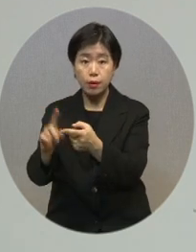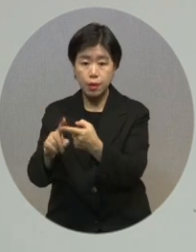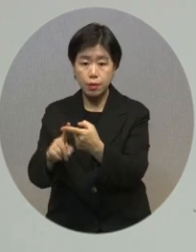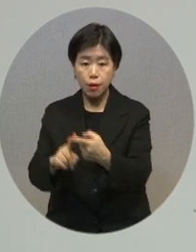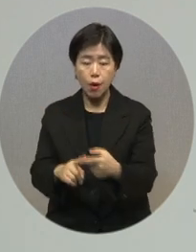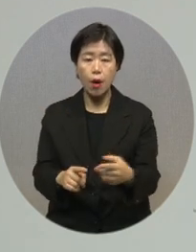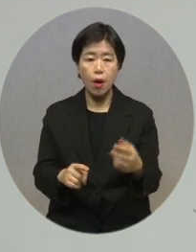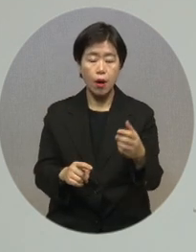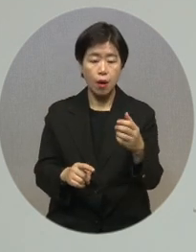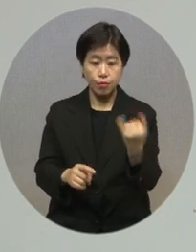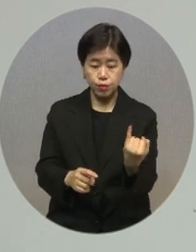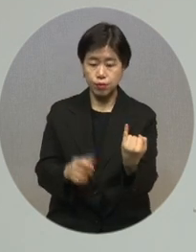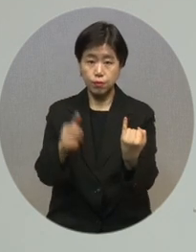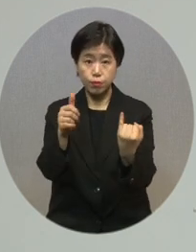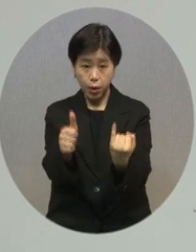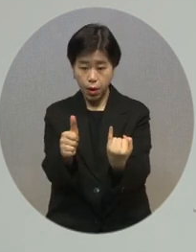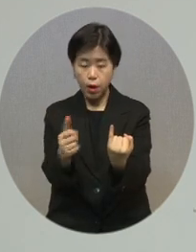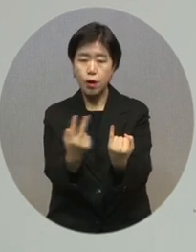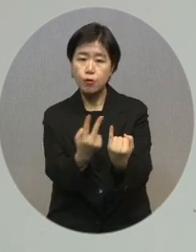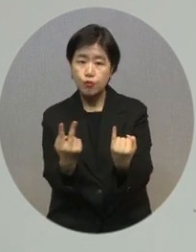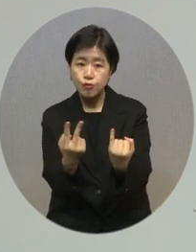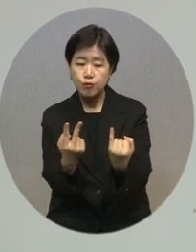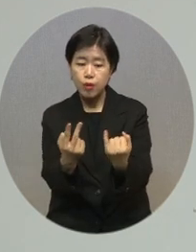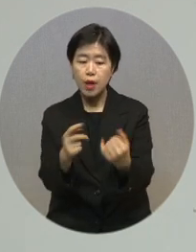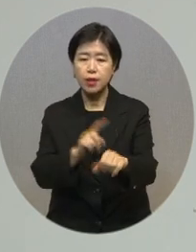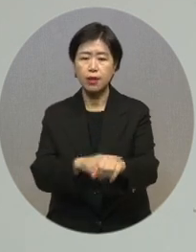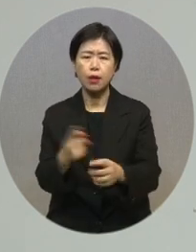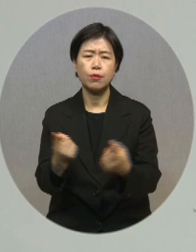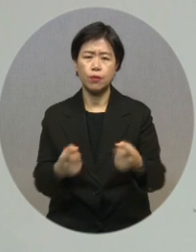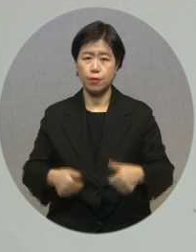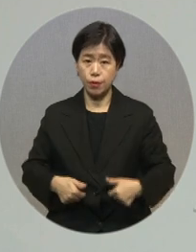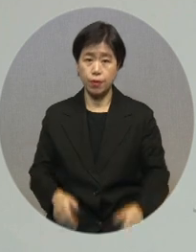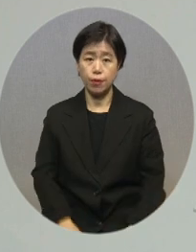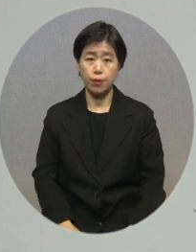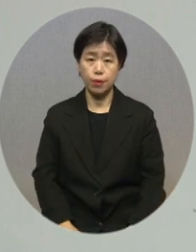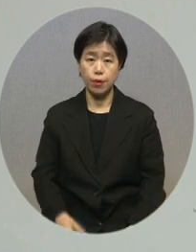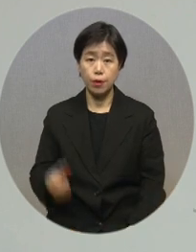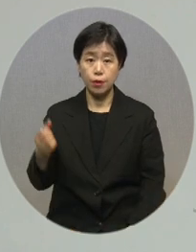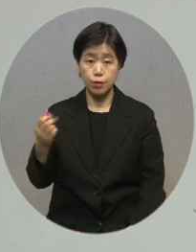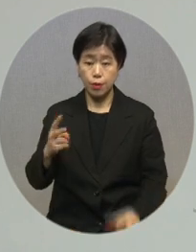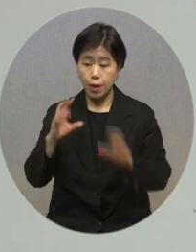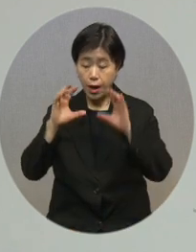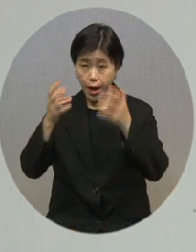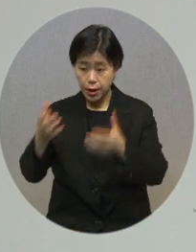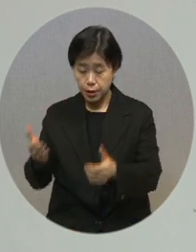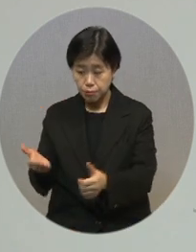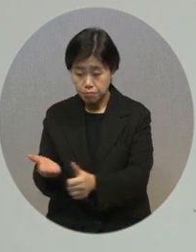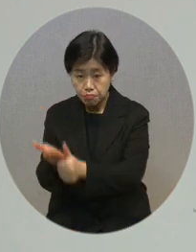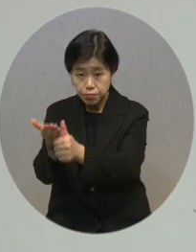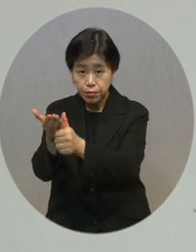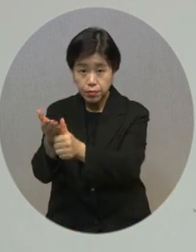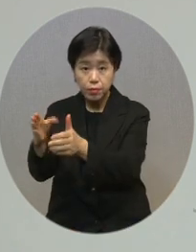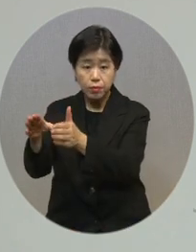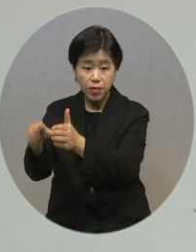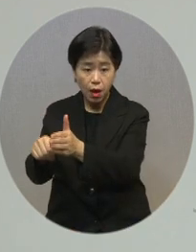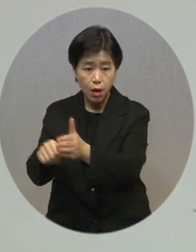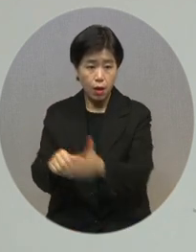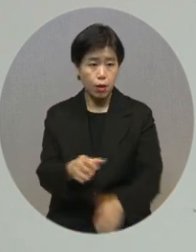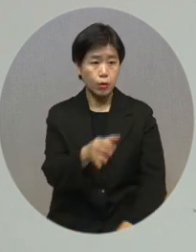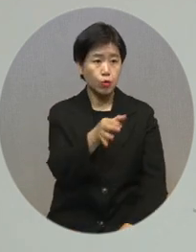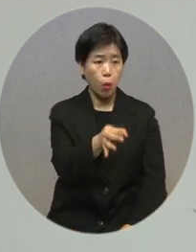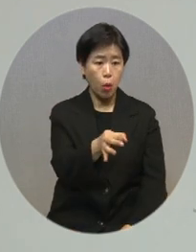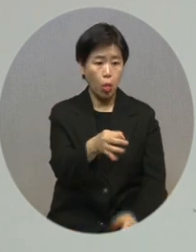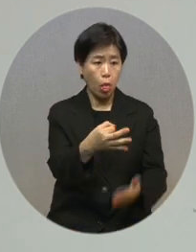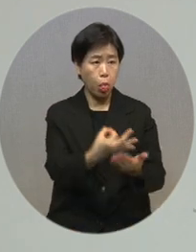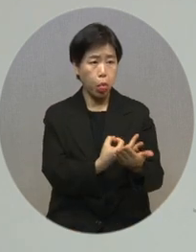수 있는 육아 시간을 확보해 줘야 됩니다. 우리 사회가. 예. 또 한편으로는 육아 시간 동안에 소득을 각하면은 보전해 줘야